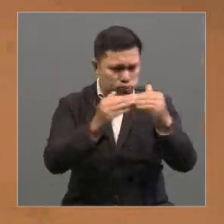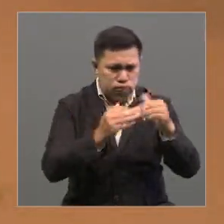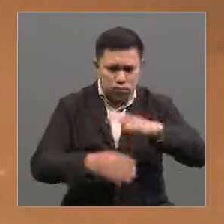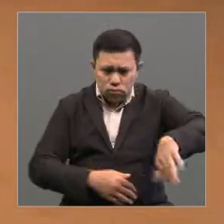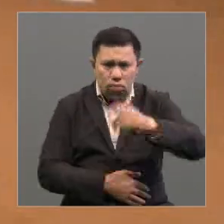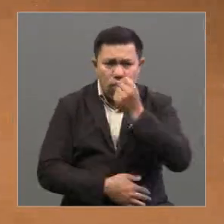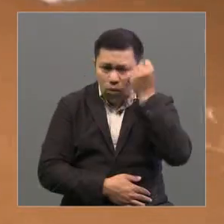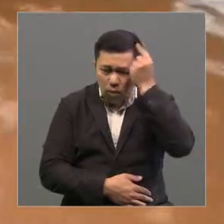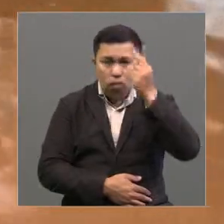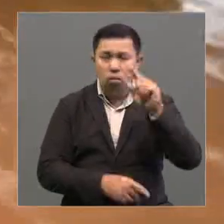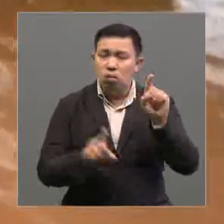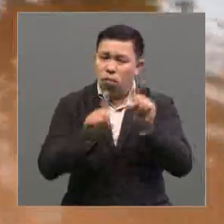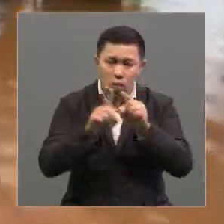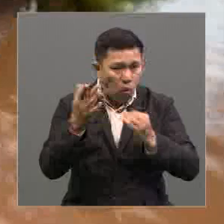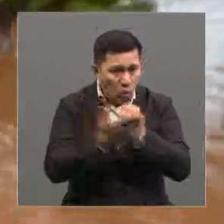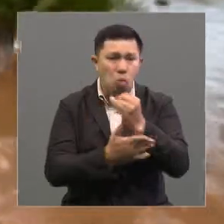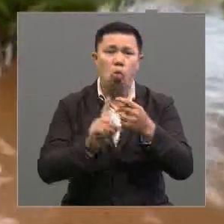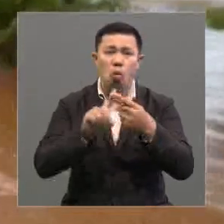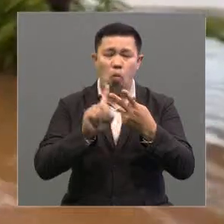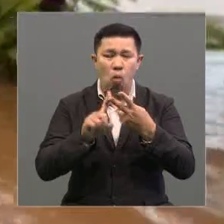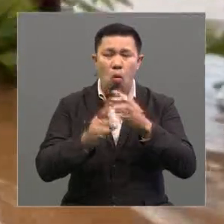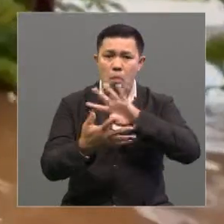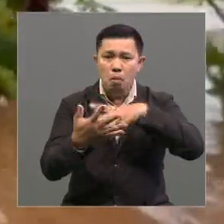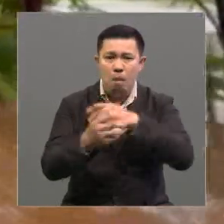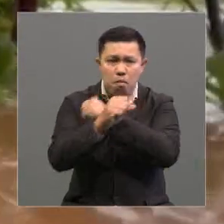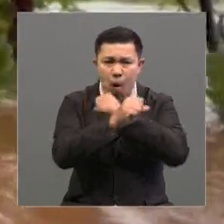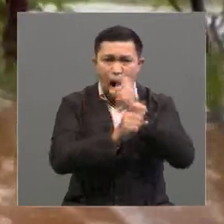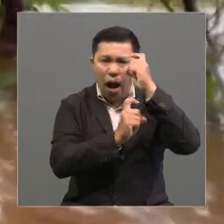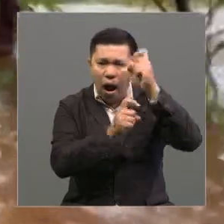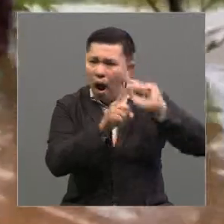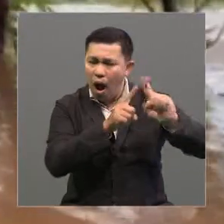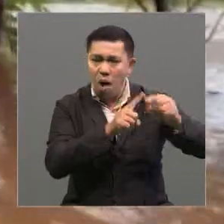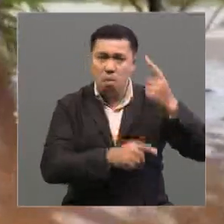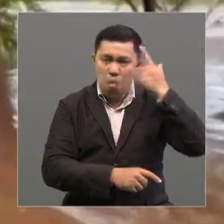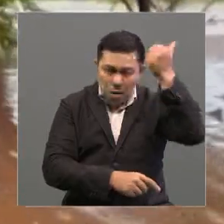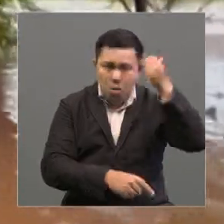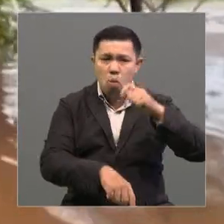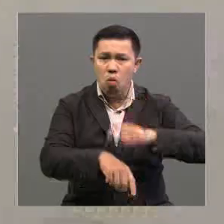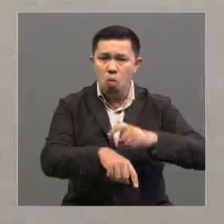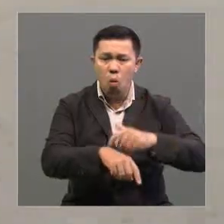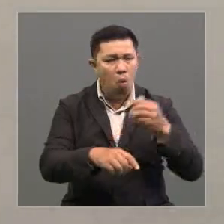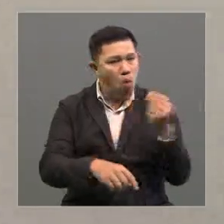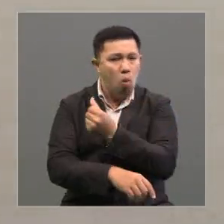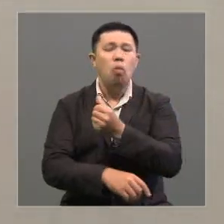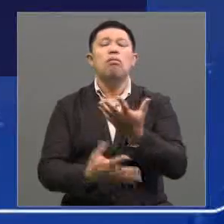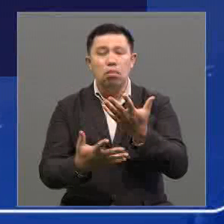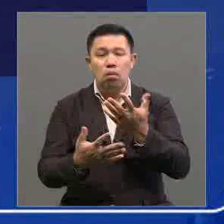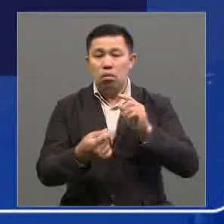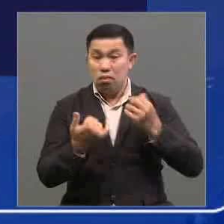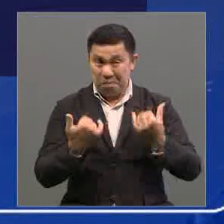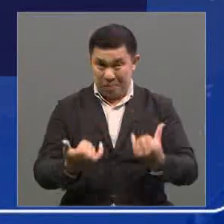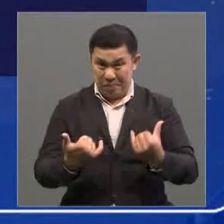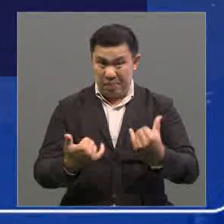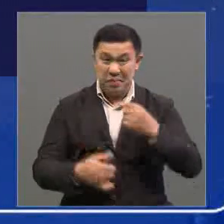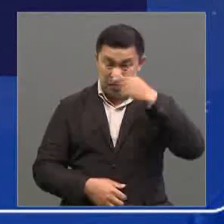ที่ถูกต้องแล้วก็ให้สามารถเตรียมตัวรับมือกับภัยพิบัติได้อย่างทันท่วงทีค่ะทีนี้สำหรับสถานการณ์ในปัจจุบันบ้านเรา